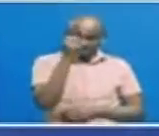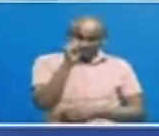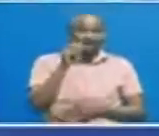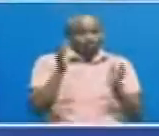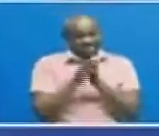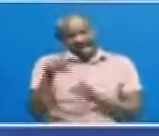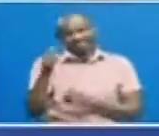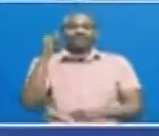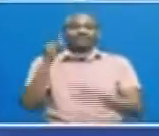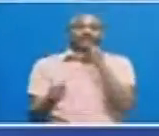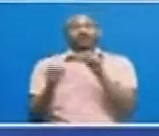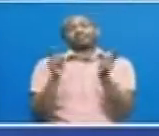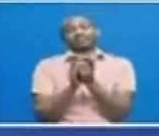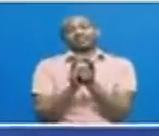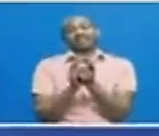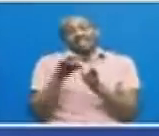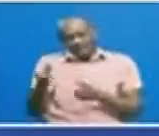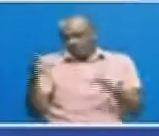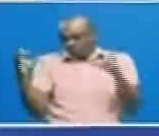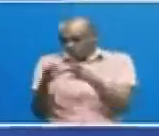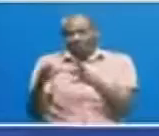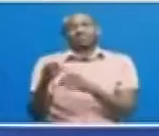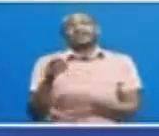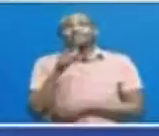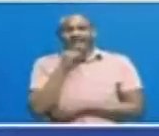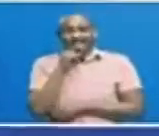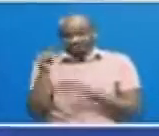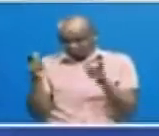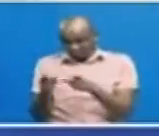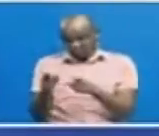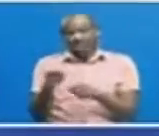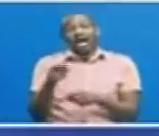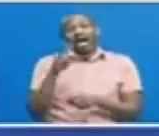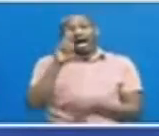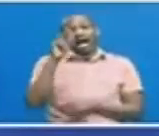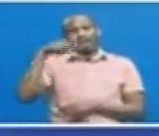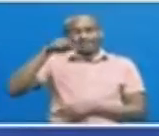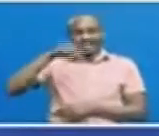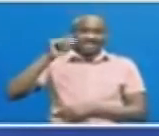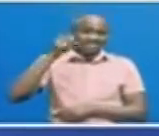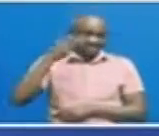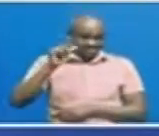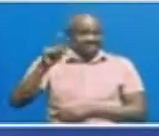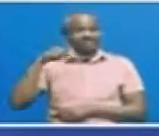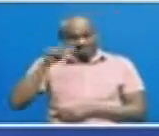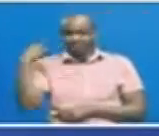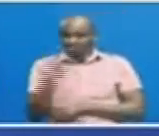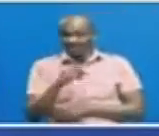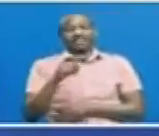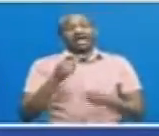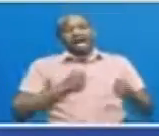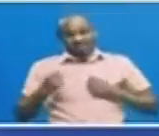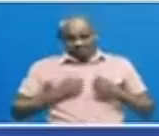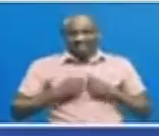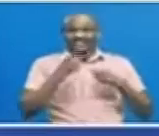kwenye fainali. Katika upande wa vulana, mabingwa wa mwaka wa 2013 Upper Hill walipata ushindi dhidi ya Eteni kutoka Rwanda kwa